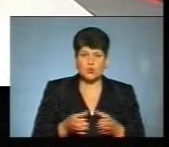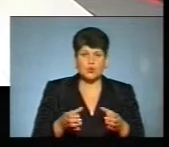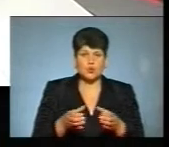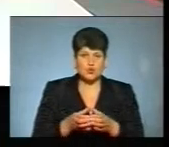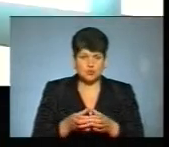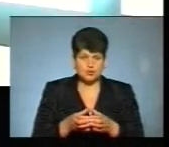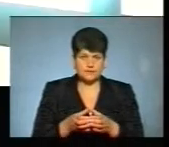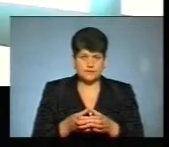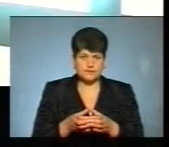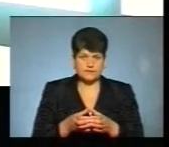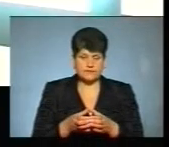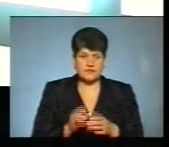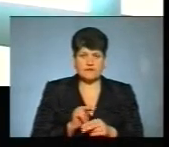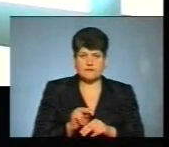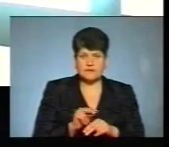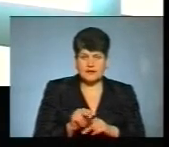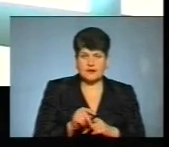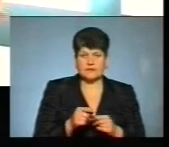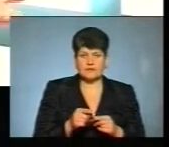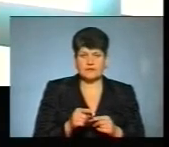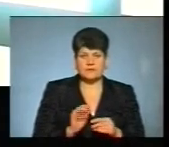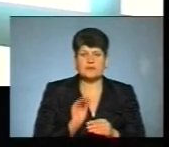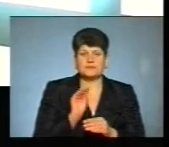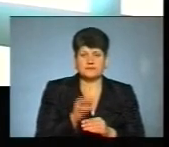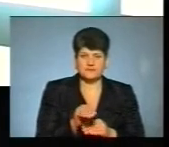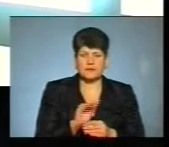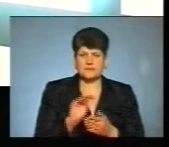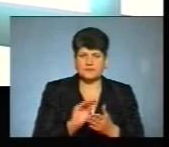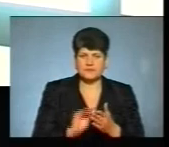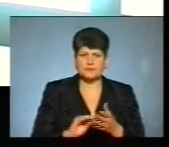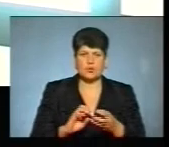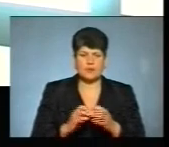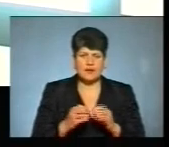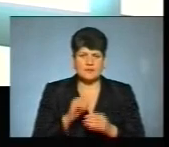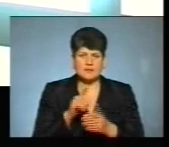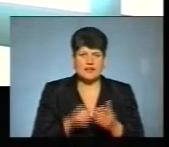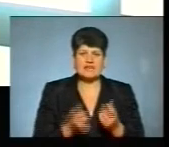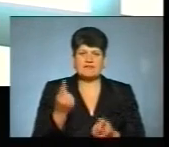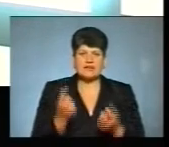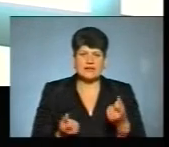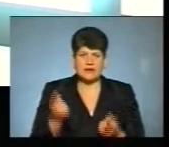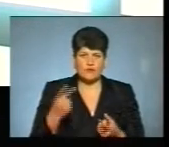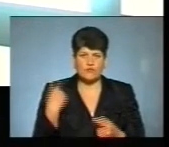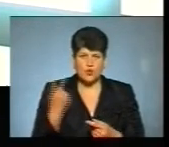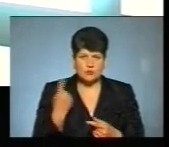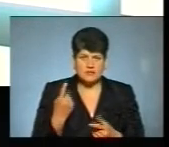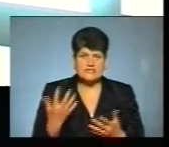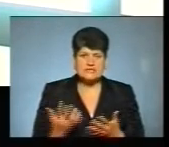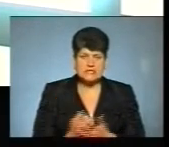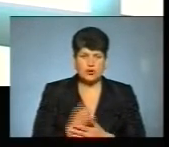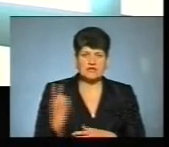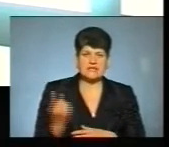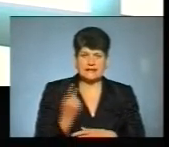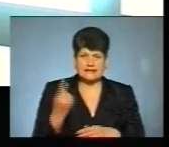де викладаємо ті чи інші проблемні питання, які виникають на рівні тої чи іншої області, і знаходимо, направду,